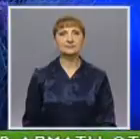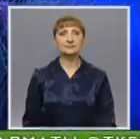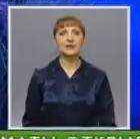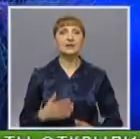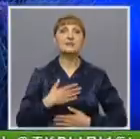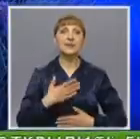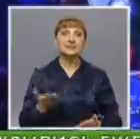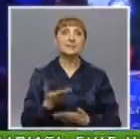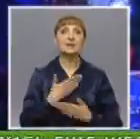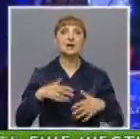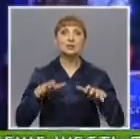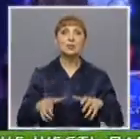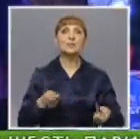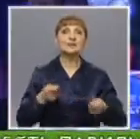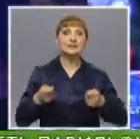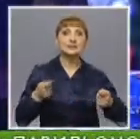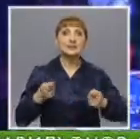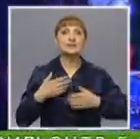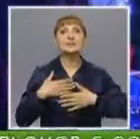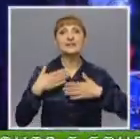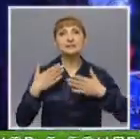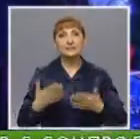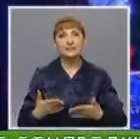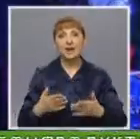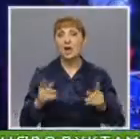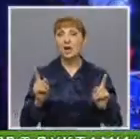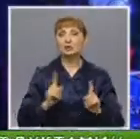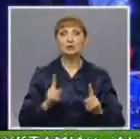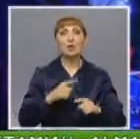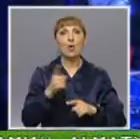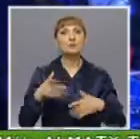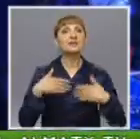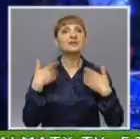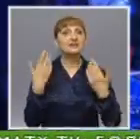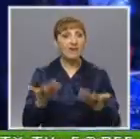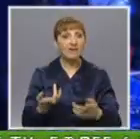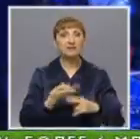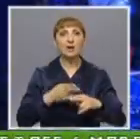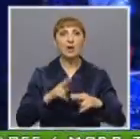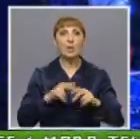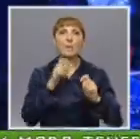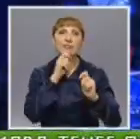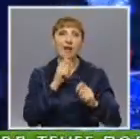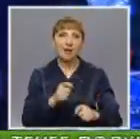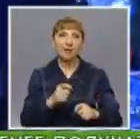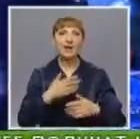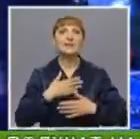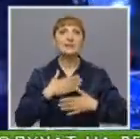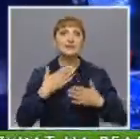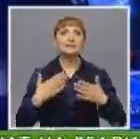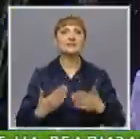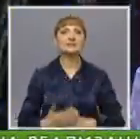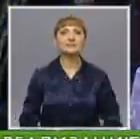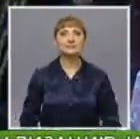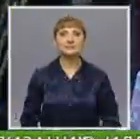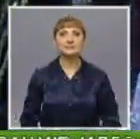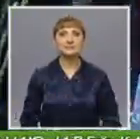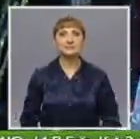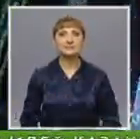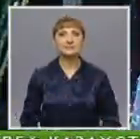Спасибо нашему президенту, огромное спасибо, что он предоставил нам такой подарок. Спасибо, с Новым годом!